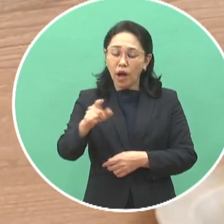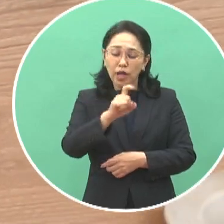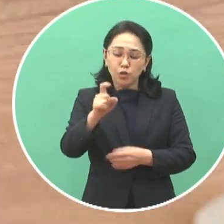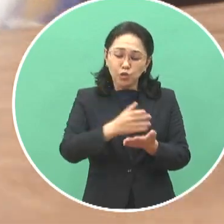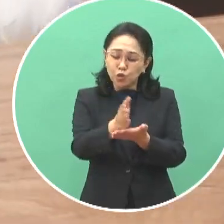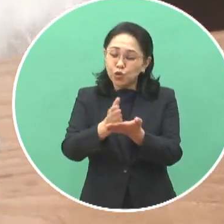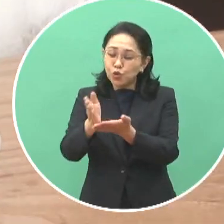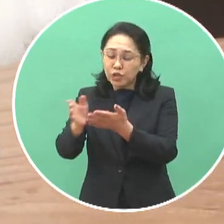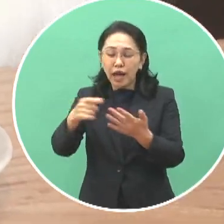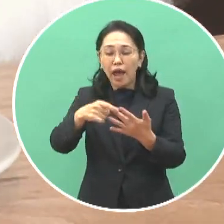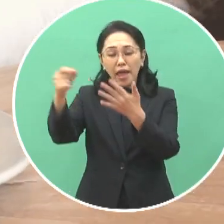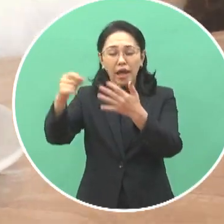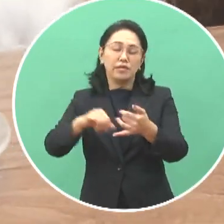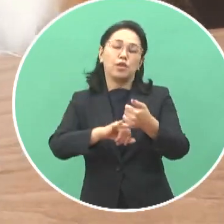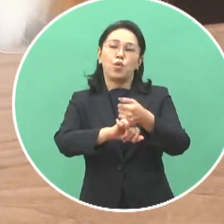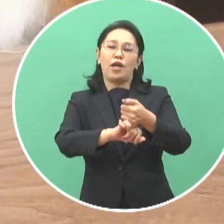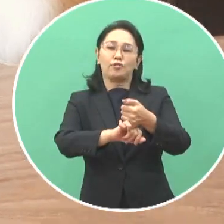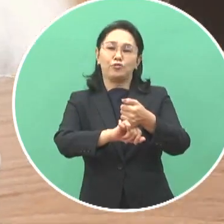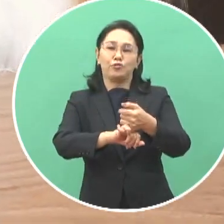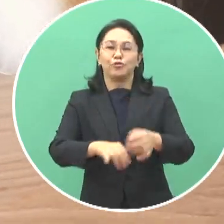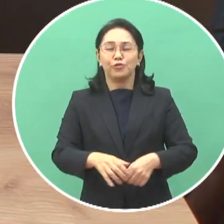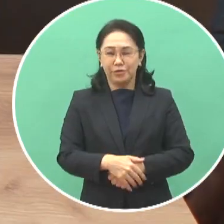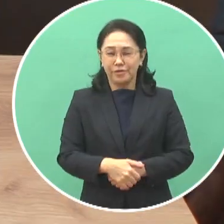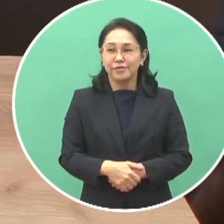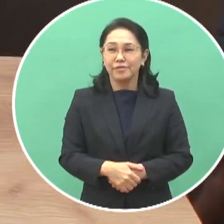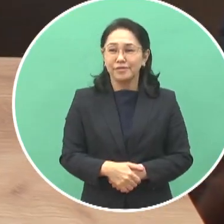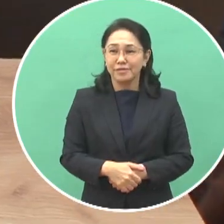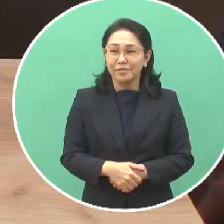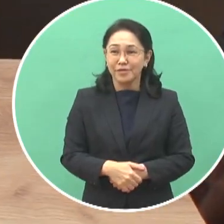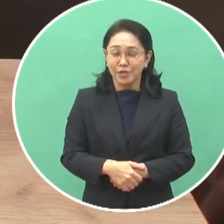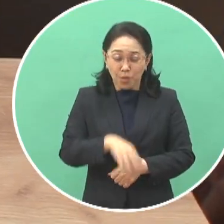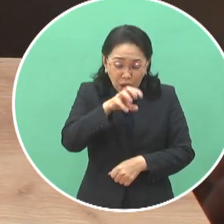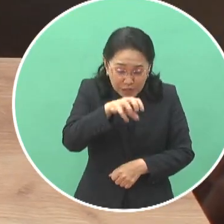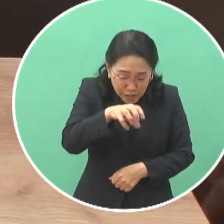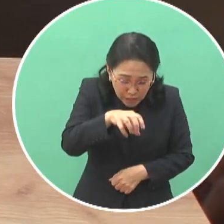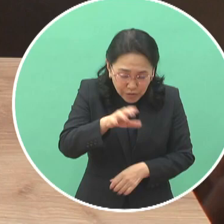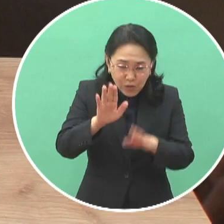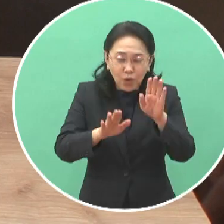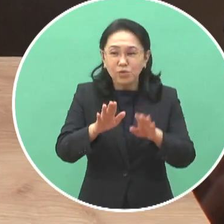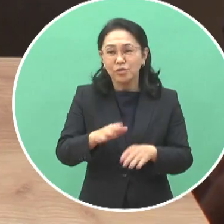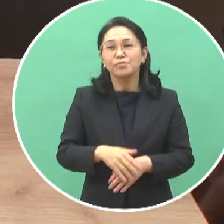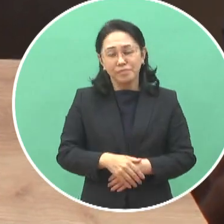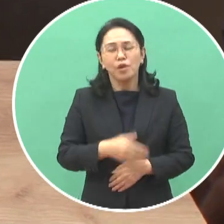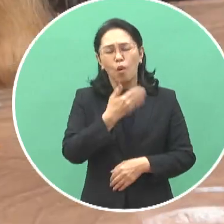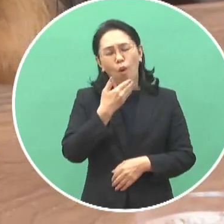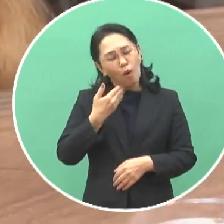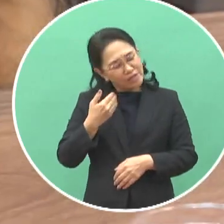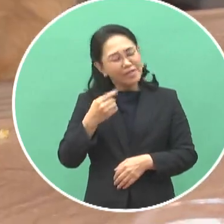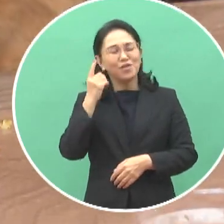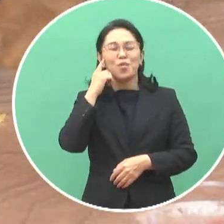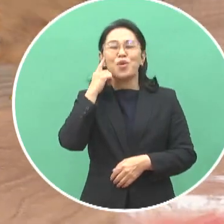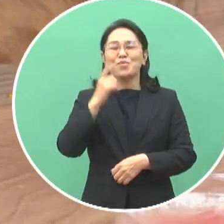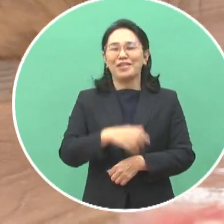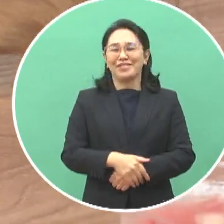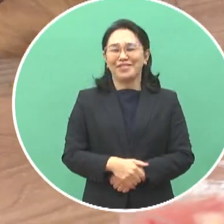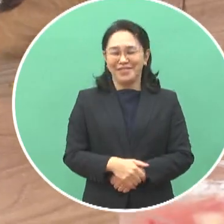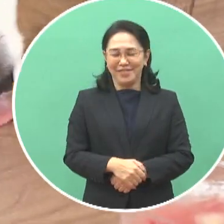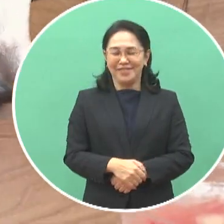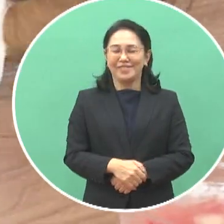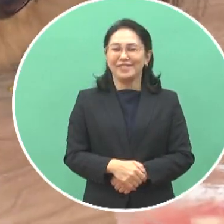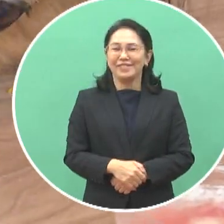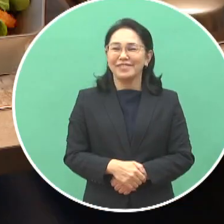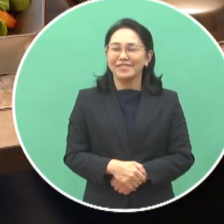から選んで事前に予約します。 これだけやっぱ食べたいってことはめちゃくちゃ美味しいってことだと思って。よかったです